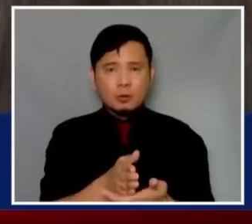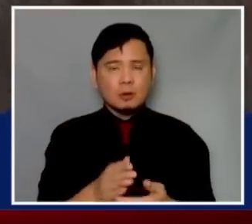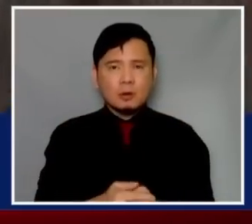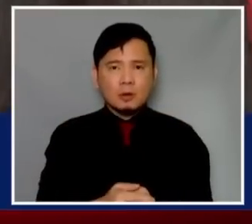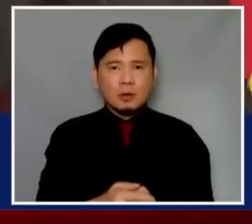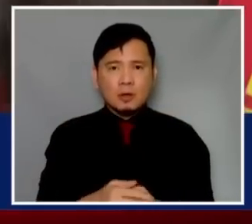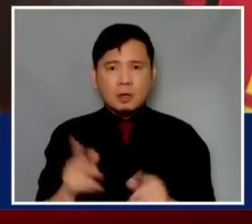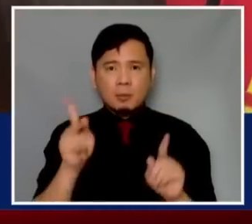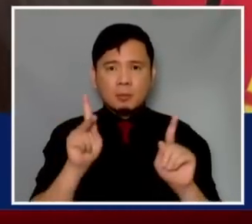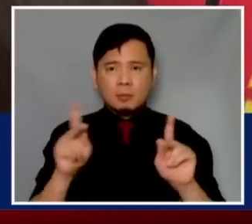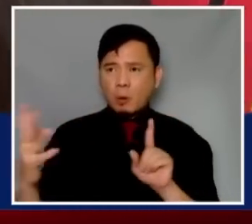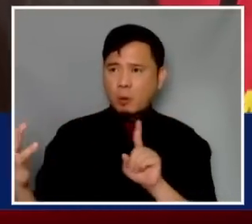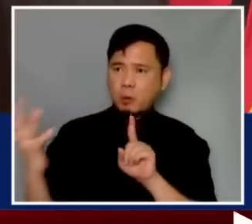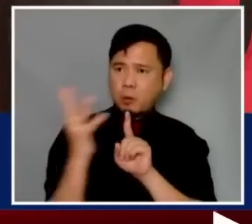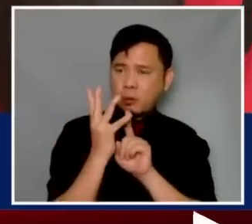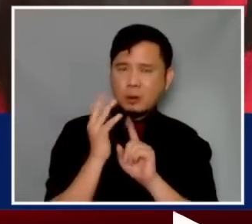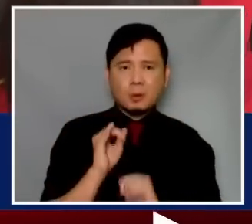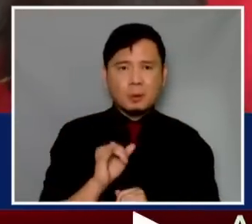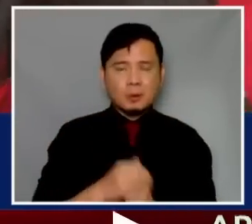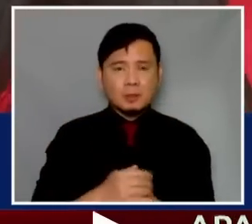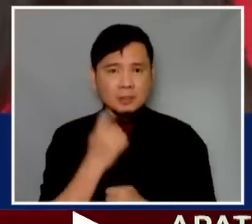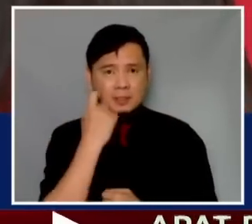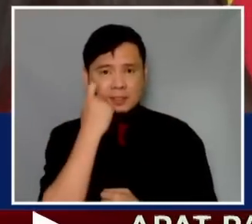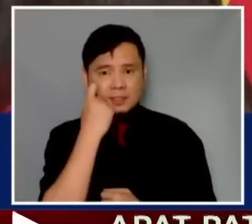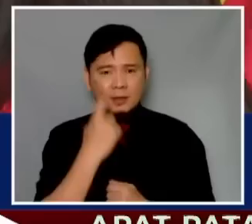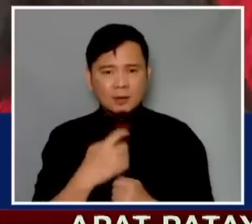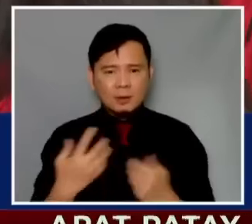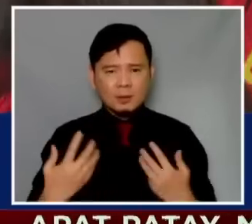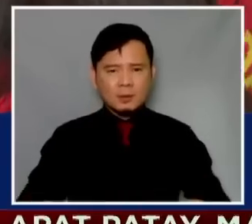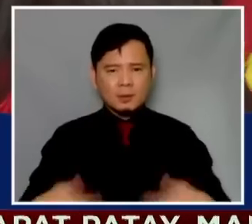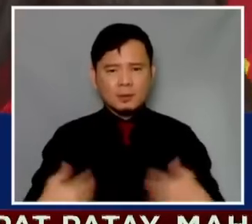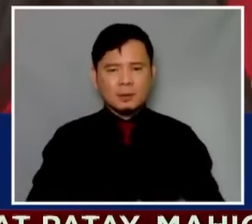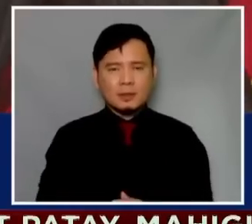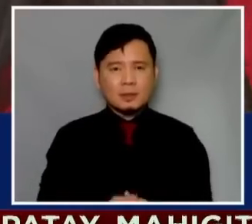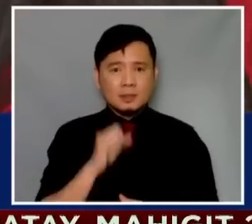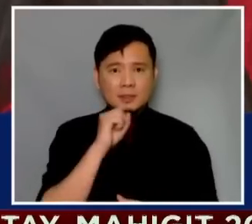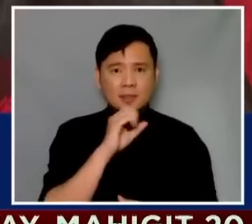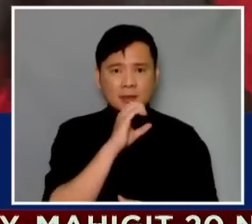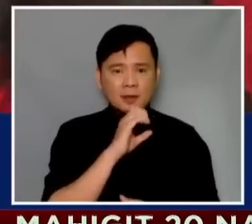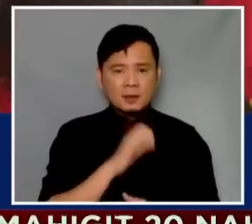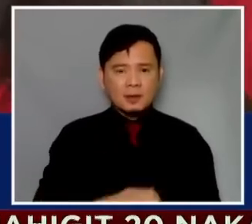nakakatas. Kanina yung isang pinuntahan namin, nako Diyos ko, yung mga senior citizen,